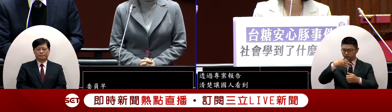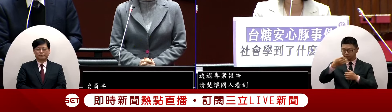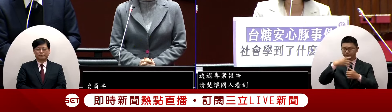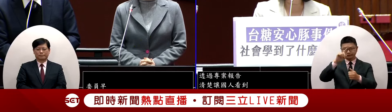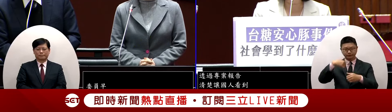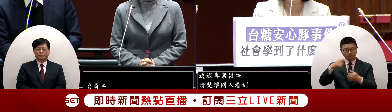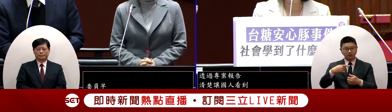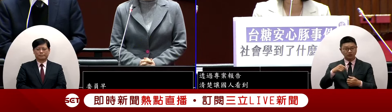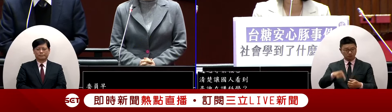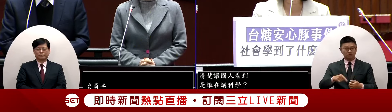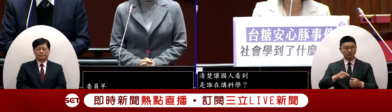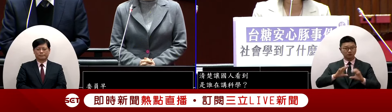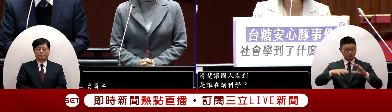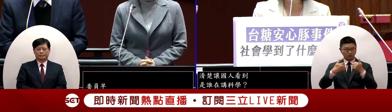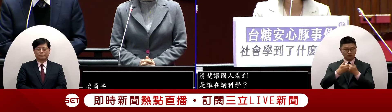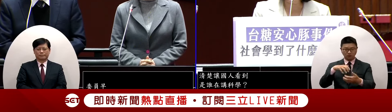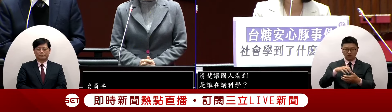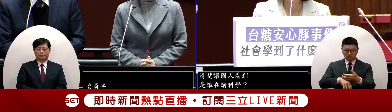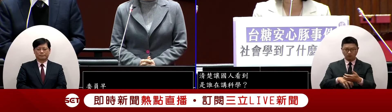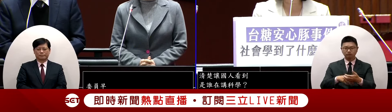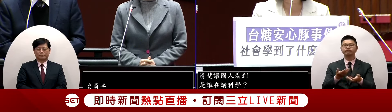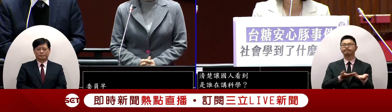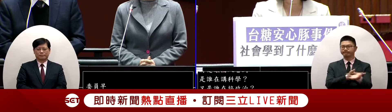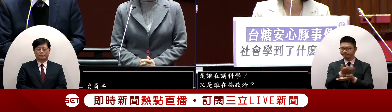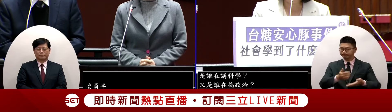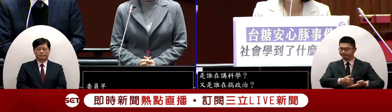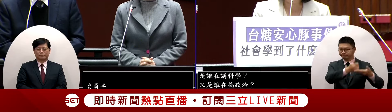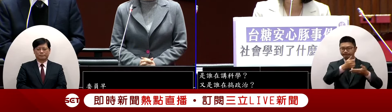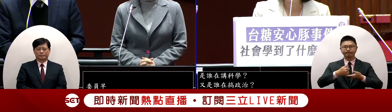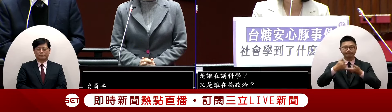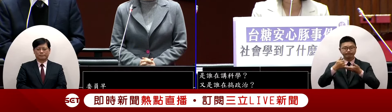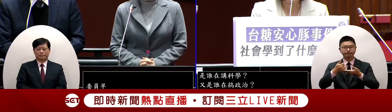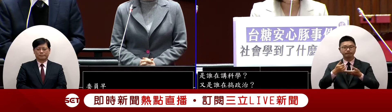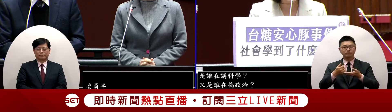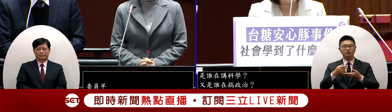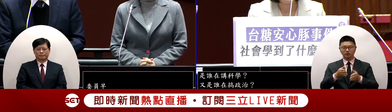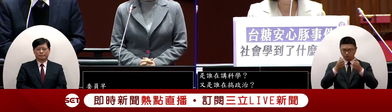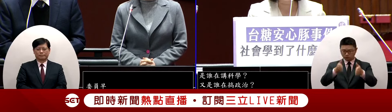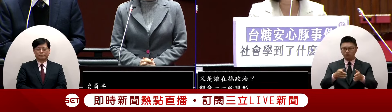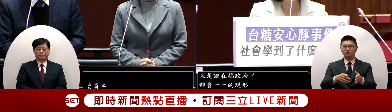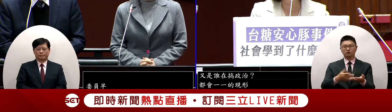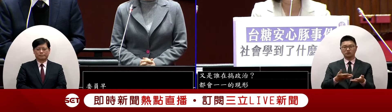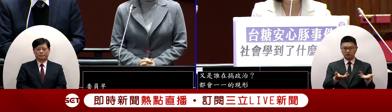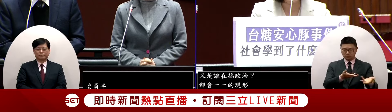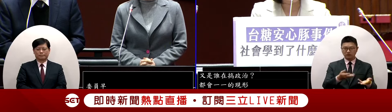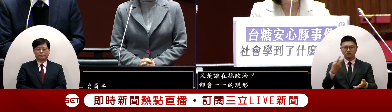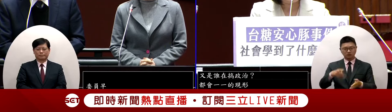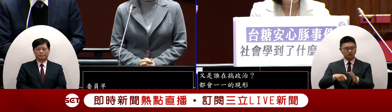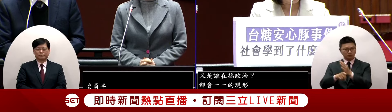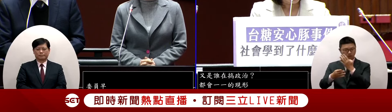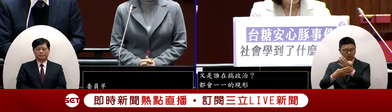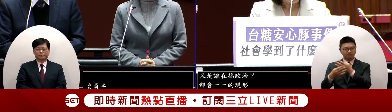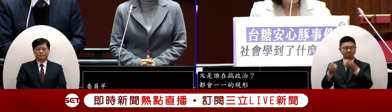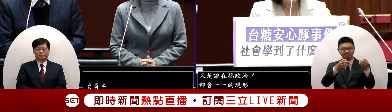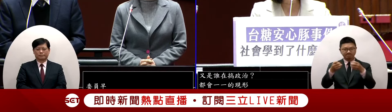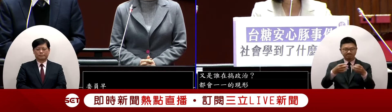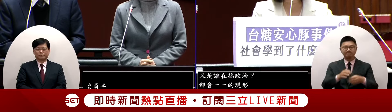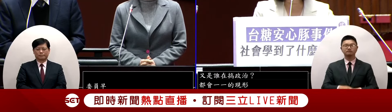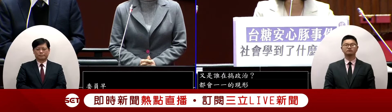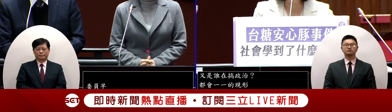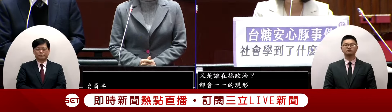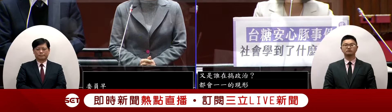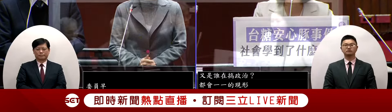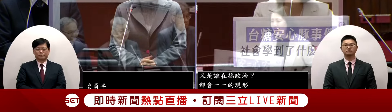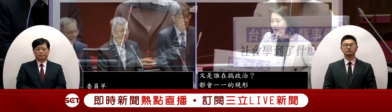就是国会应当有的彼此尊重，我们来论理跟专业监督。好，下一页。吴思